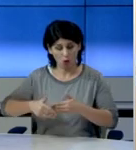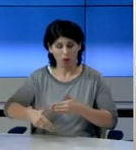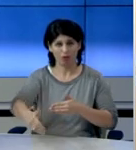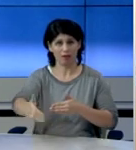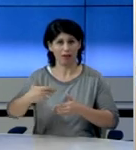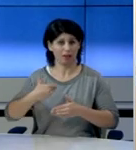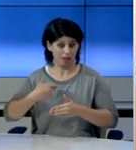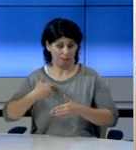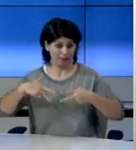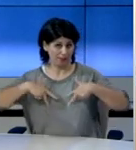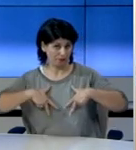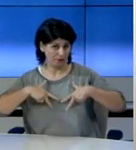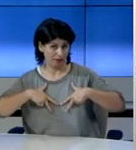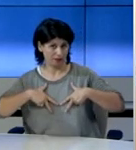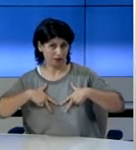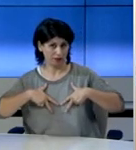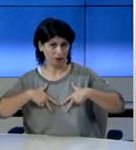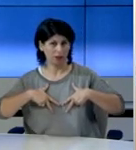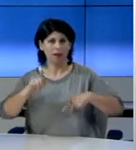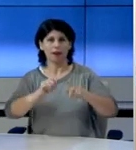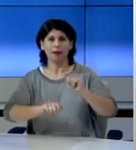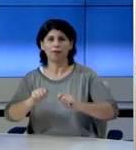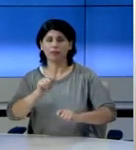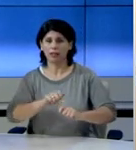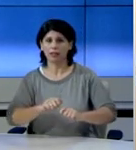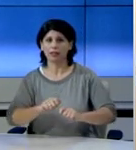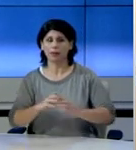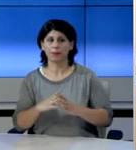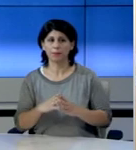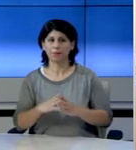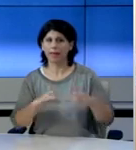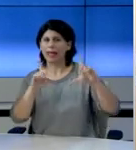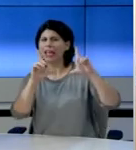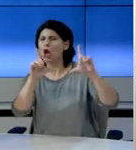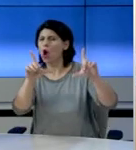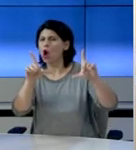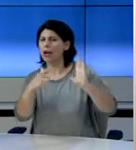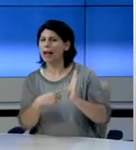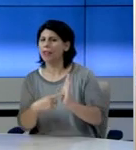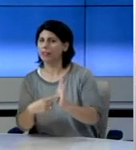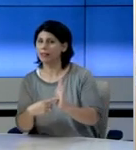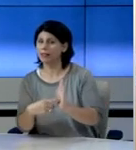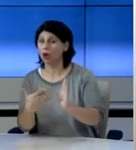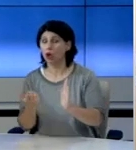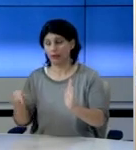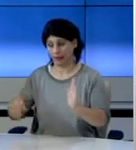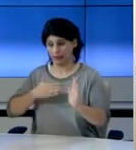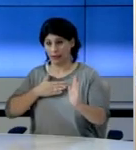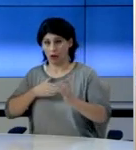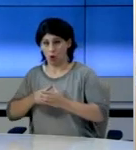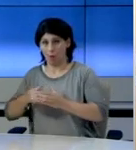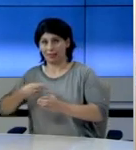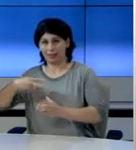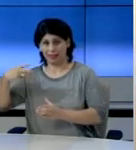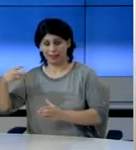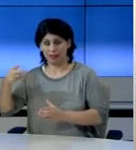μας. Να δημιουργήσετε την εικόνα ότι ο ΣΥΡΙΖΑ είναι τάχα μου μια